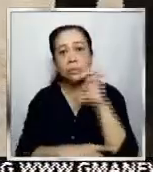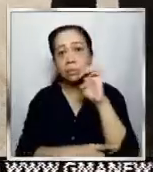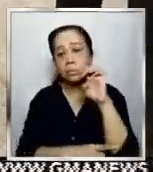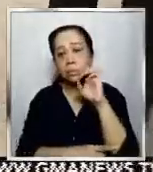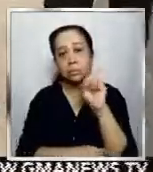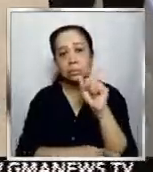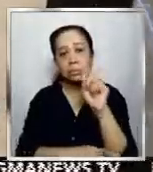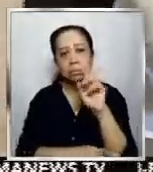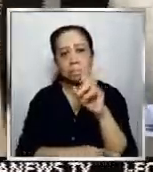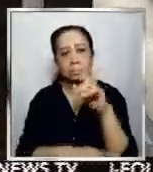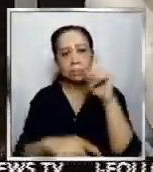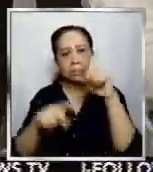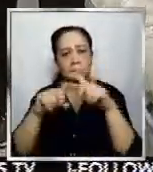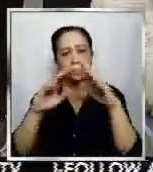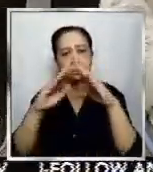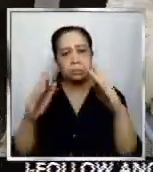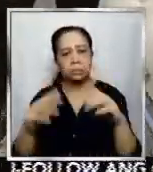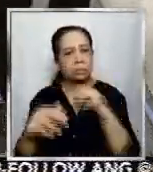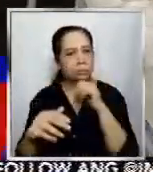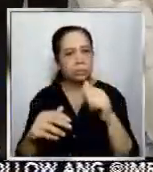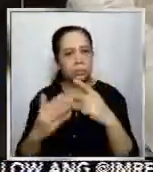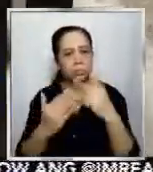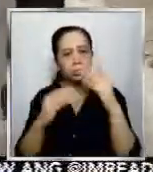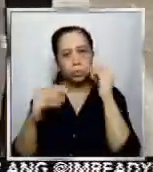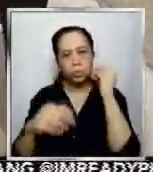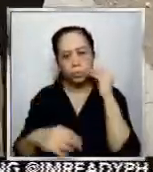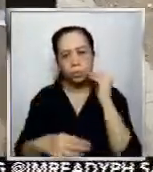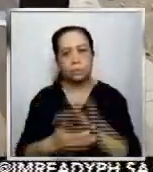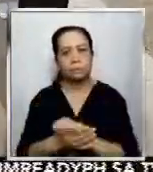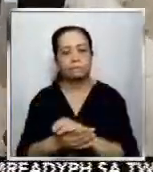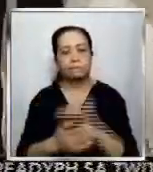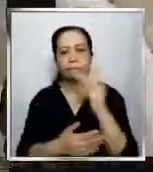sa housing project nakatira. Maki Pulido, nakatutok, 24 oras.